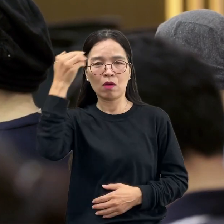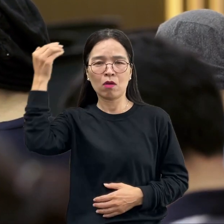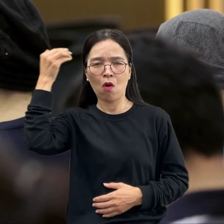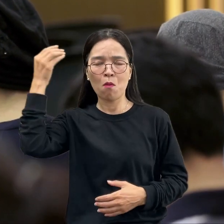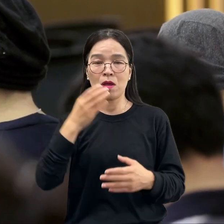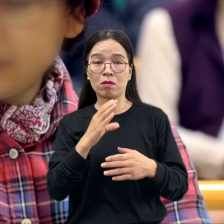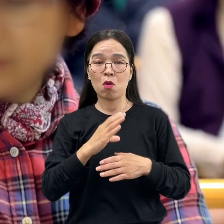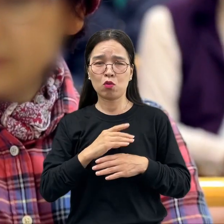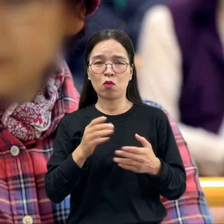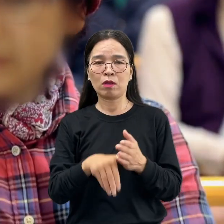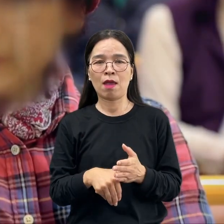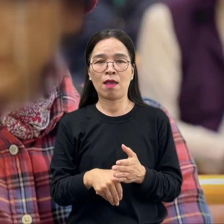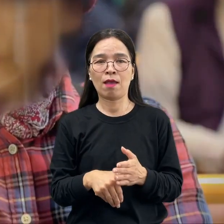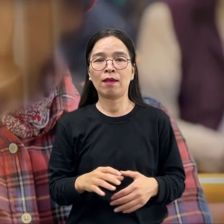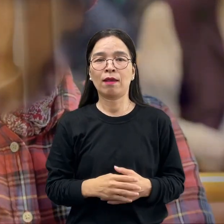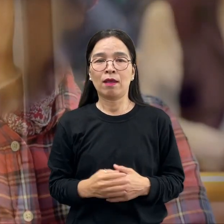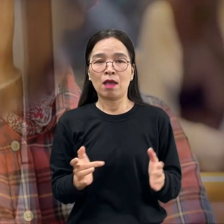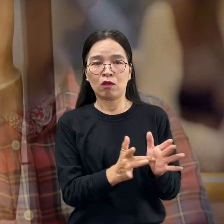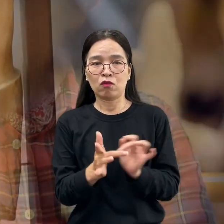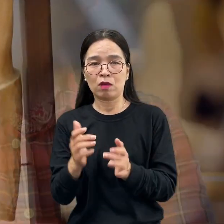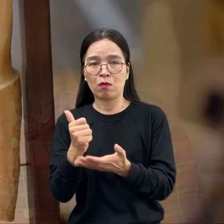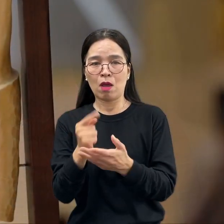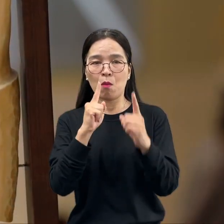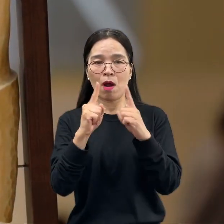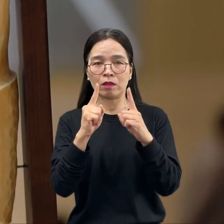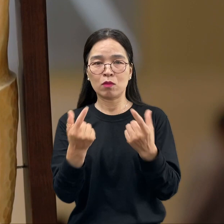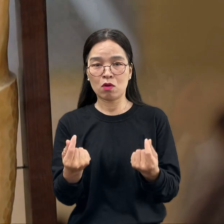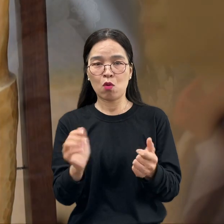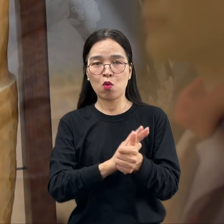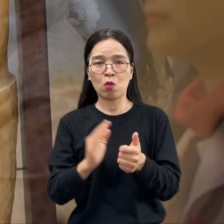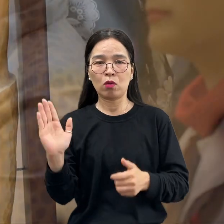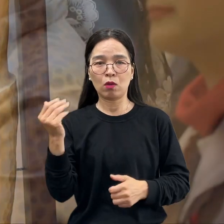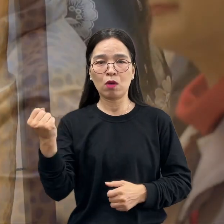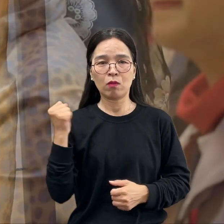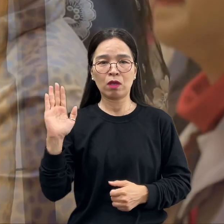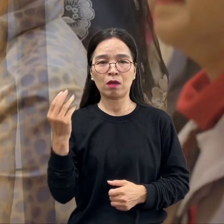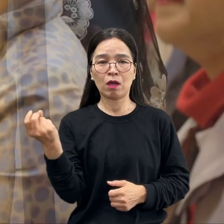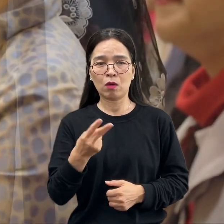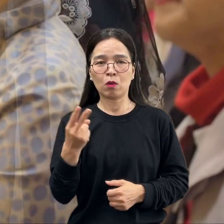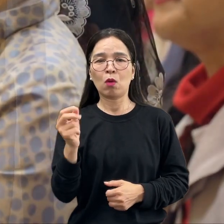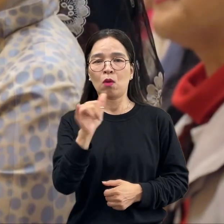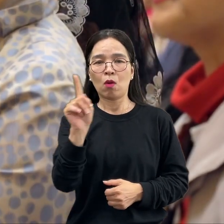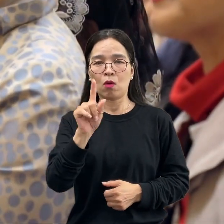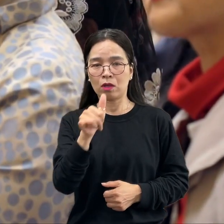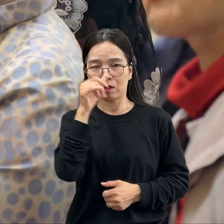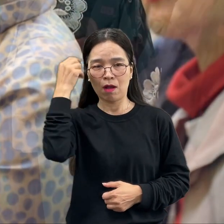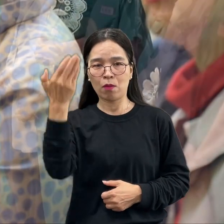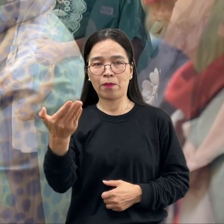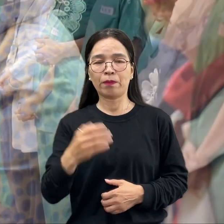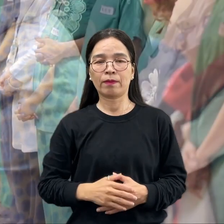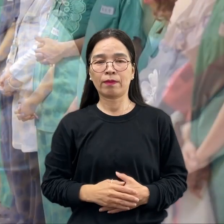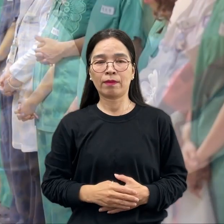고통으로 영혼마저 두려울 때, 예수님의 말씀처럼 위로가 되고 힘이 되는 게 또 어디